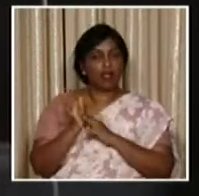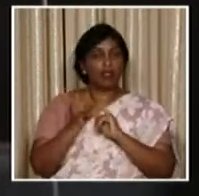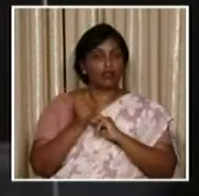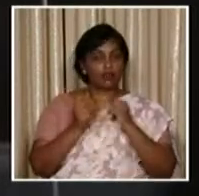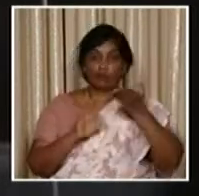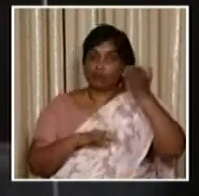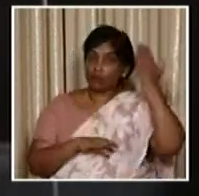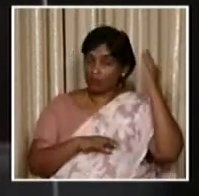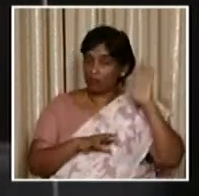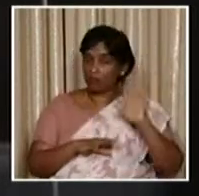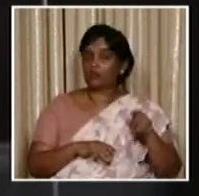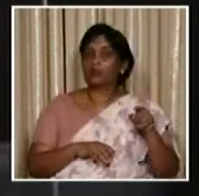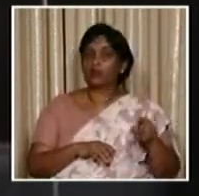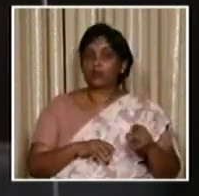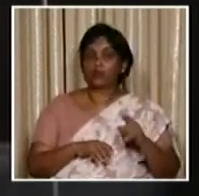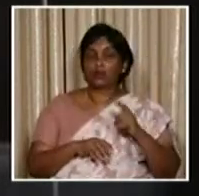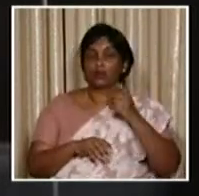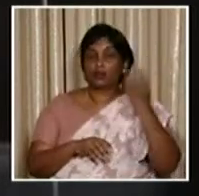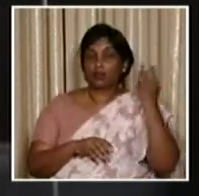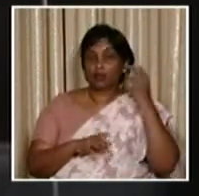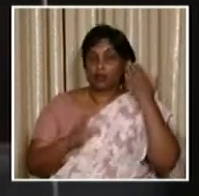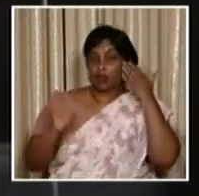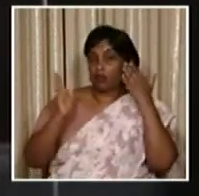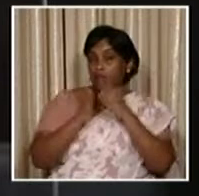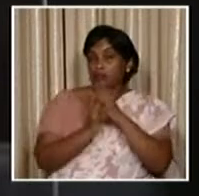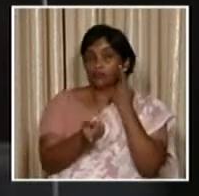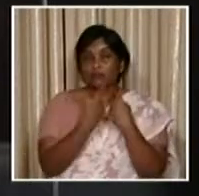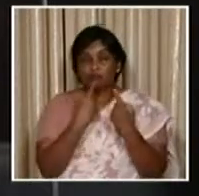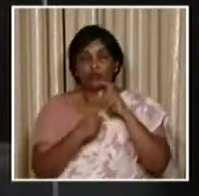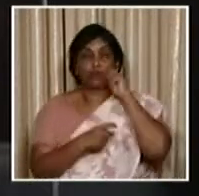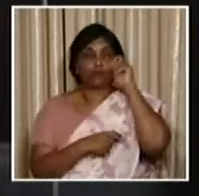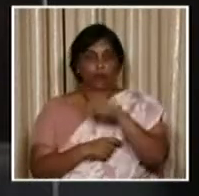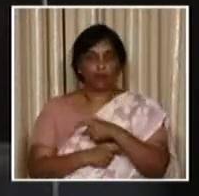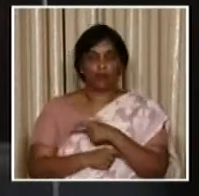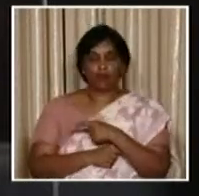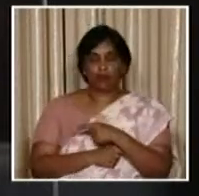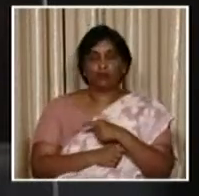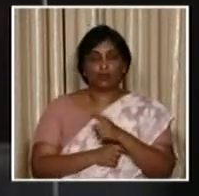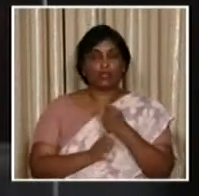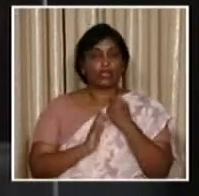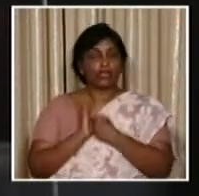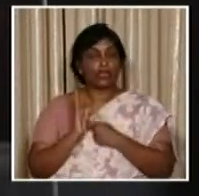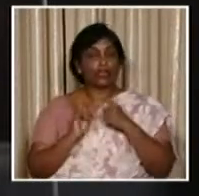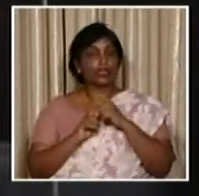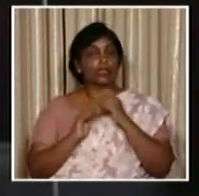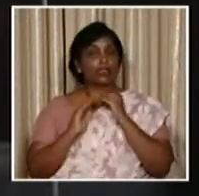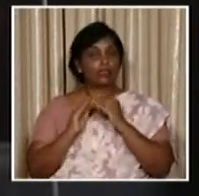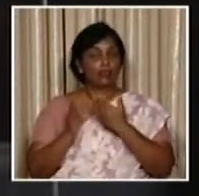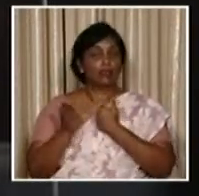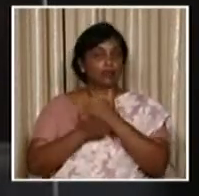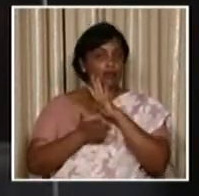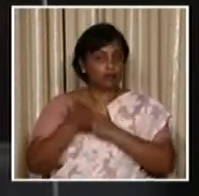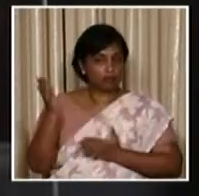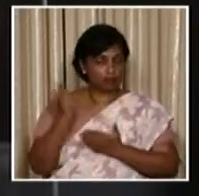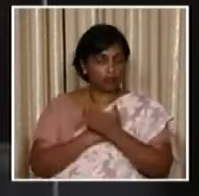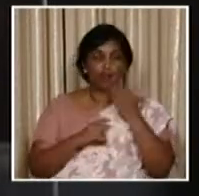tamai ewakata hitabu saharan gena unandima parikshana patwa pudgalaya ohu nitipath departamentuwa liyala tibuna me saharan